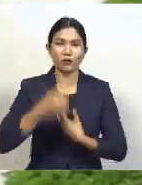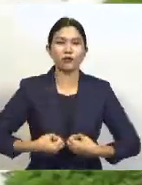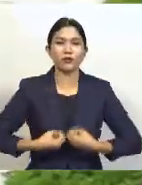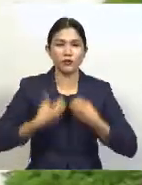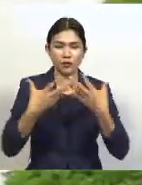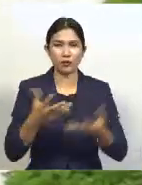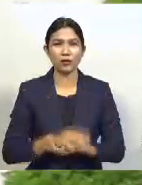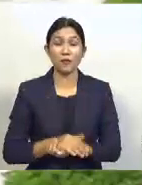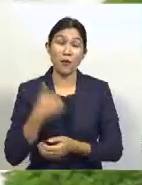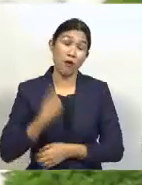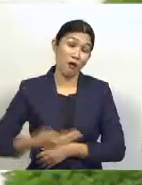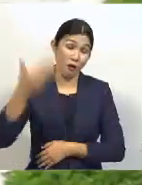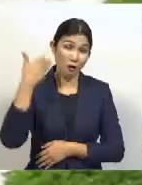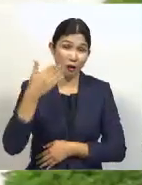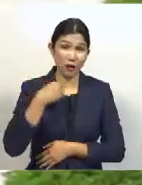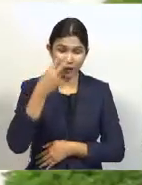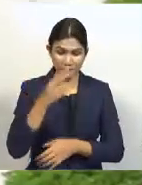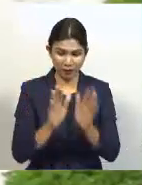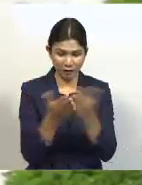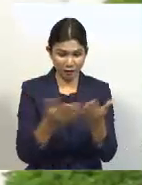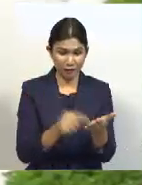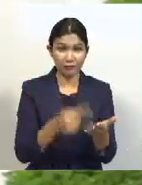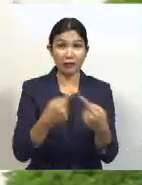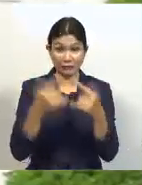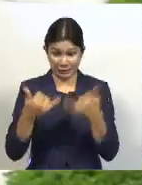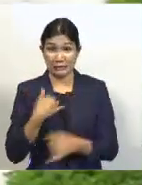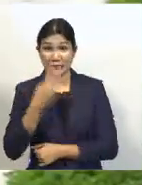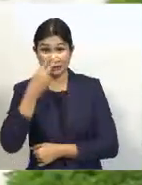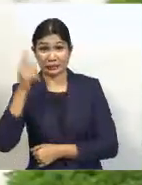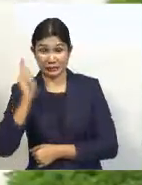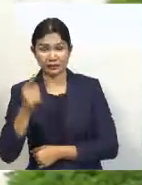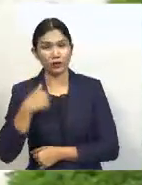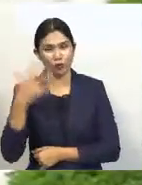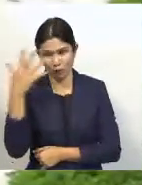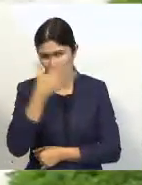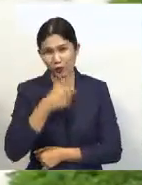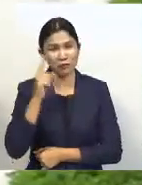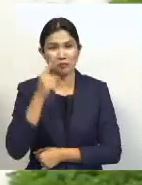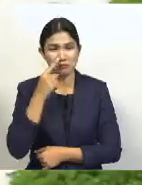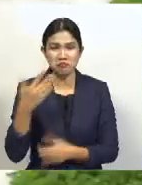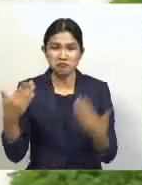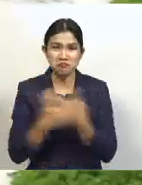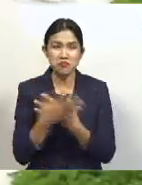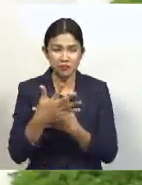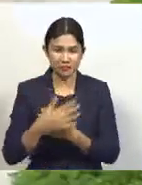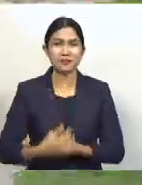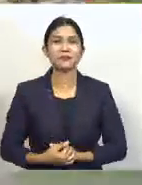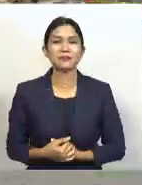าพในอดีตที่เราเคยเห็นในหนังสืออะไรเงี้ยเราได้เห็นของจริงซึ่งมันงดงามไม่เปลี่ยนแปลงเลยค่ะ